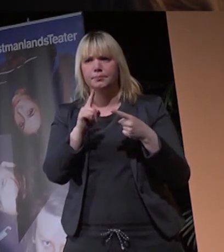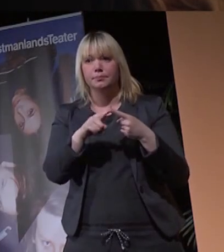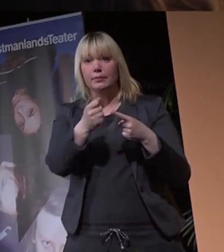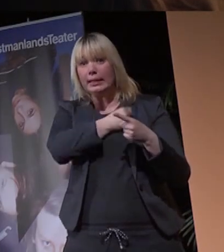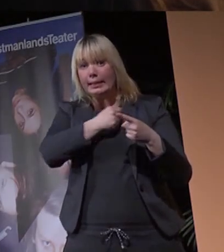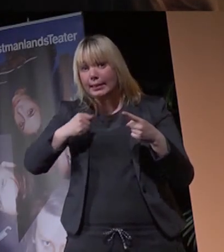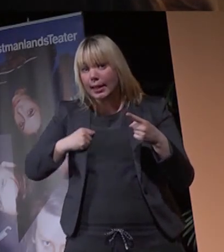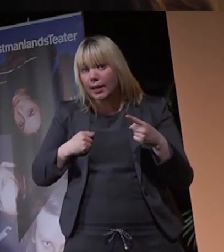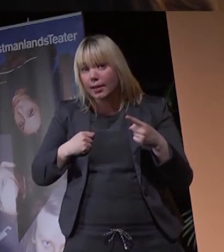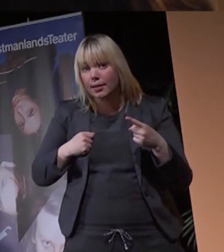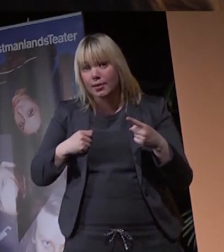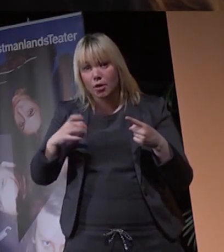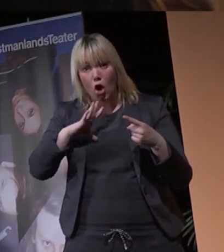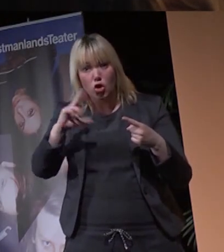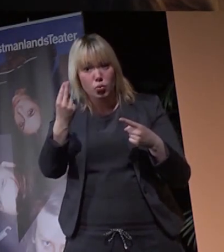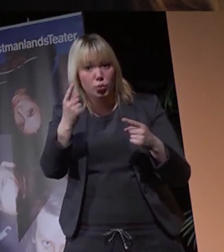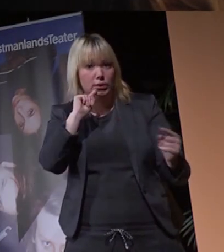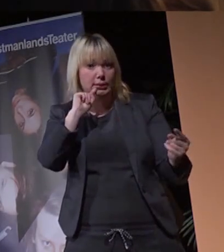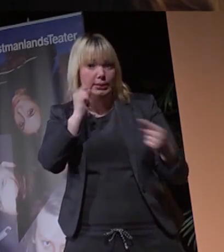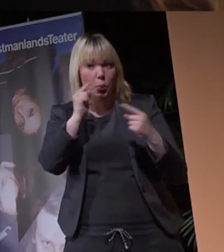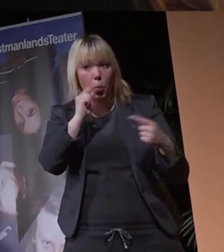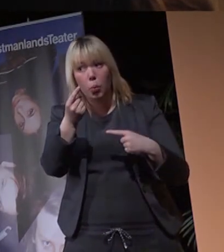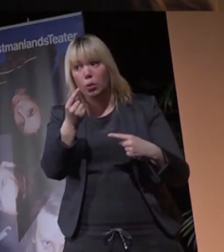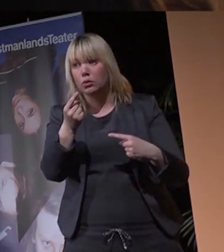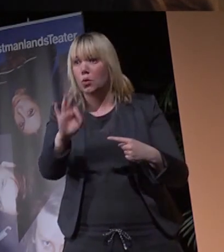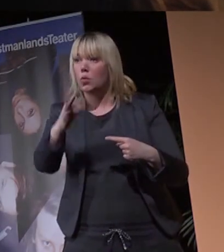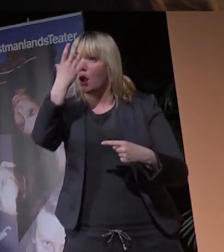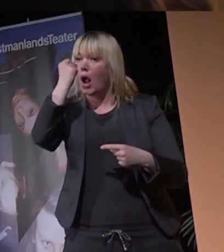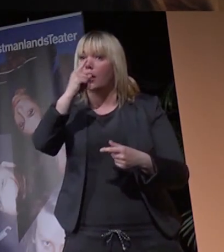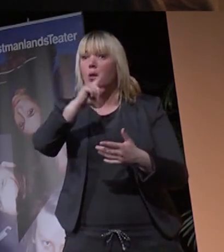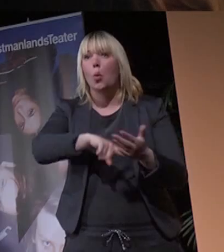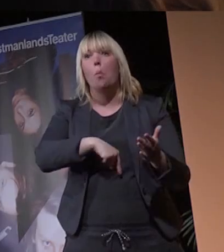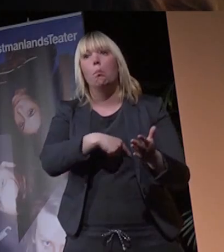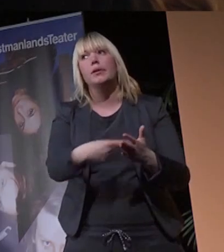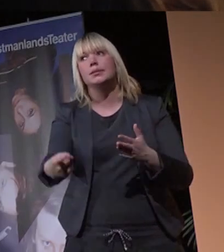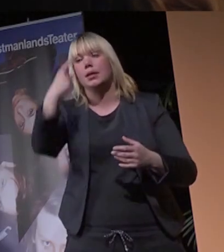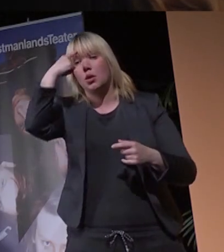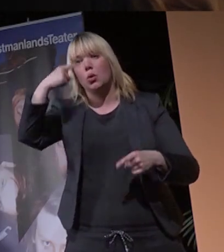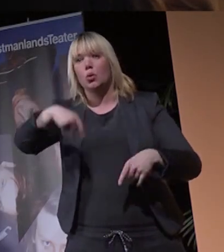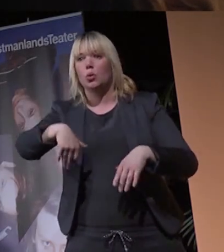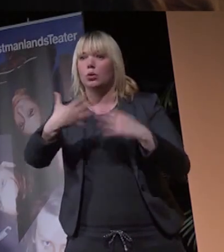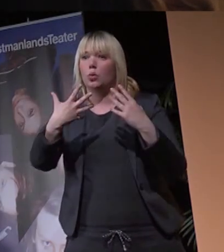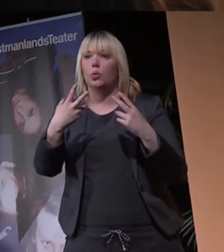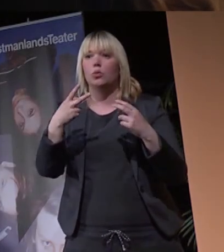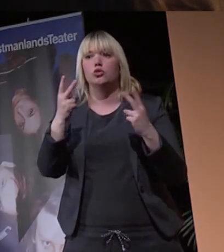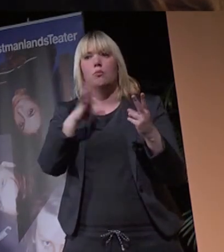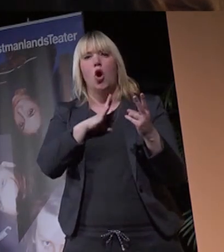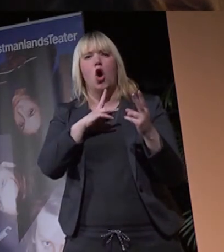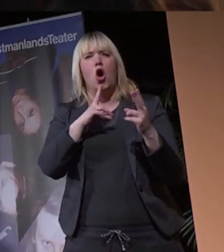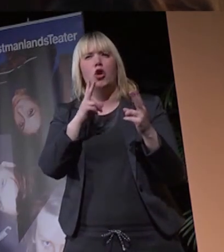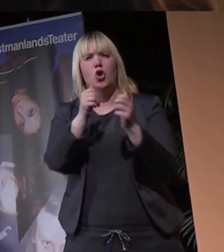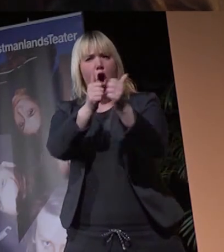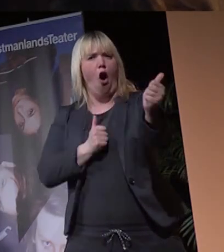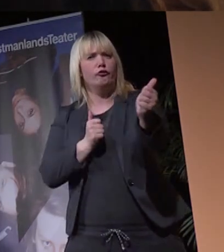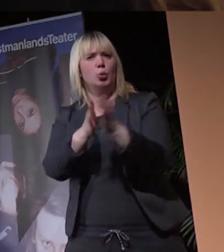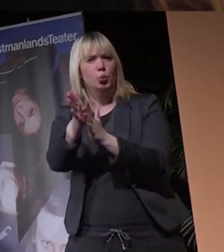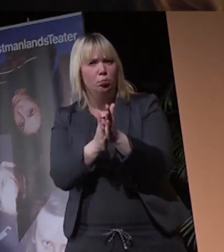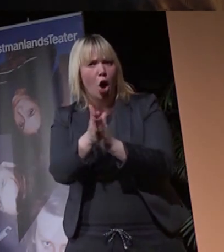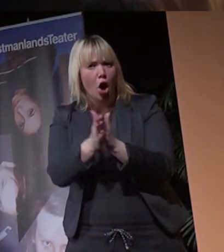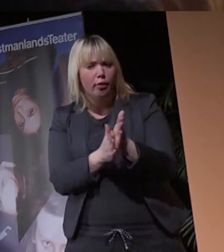Ett, två, där. Hej, Francesca Kårt, vd, konstnärlig ledare på Västerbottensteatern. En av fem